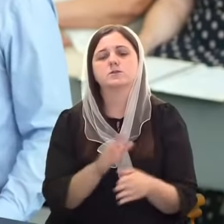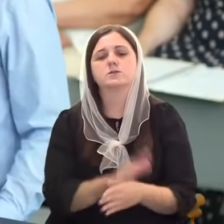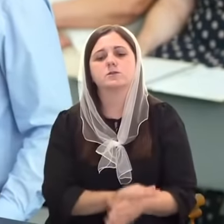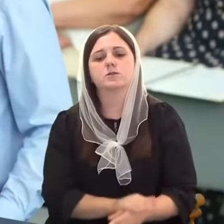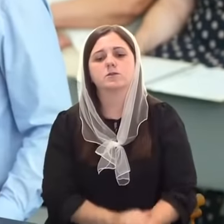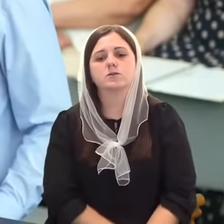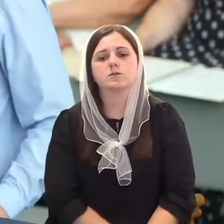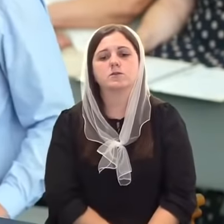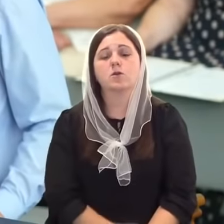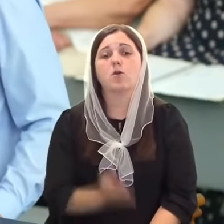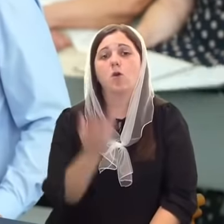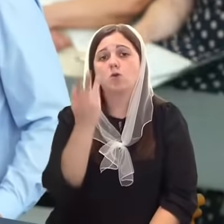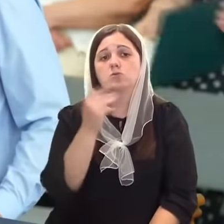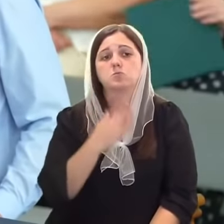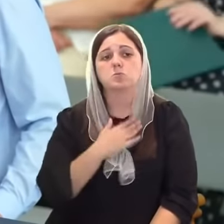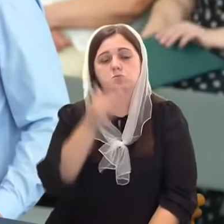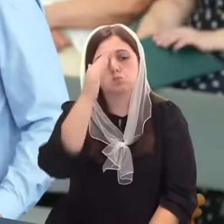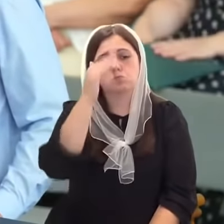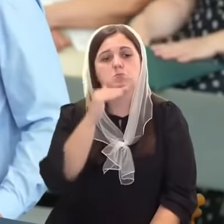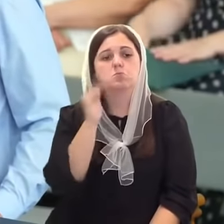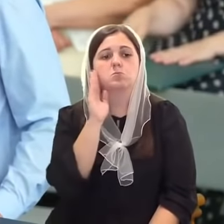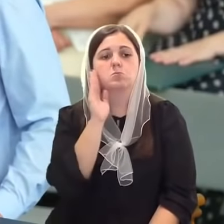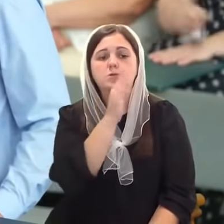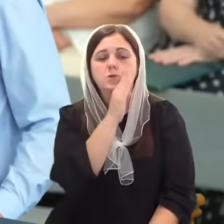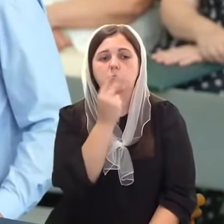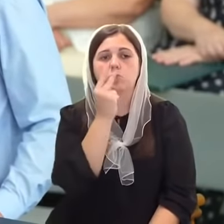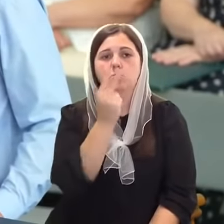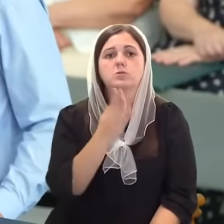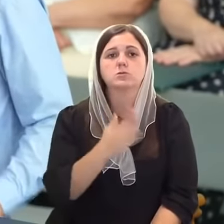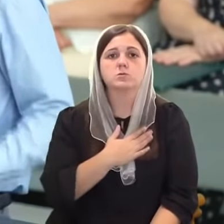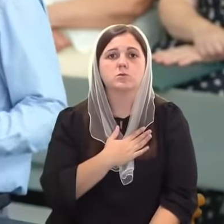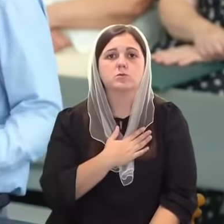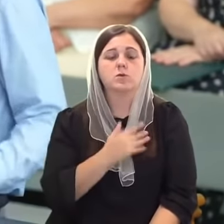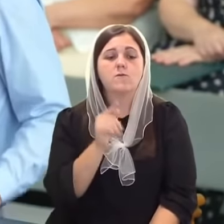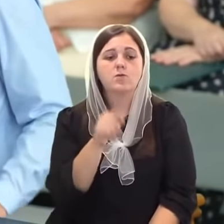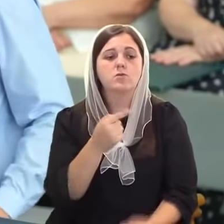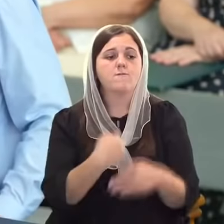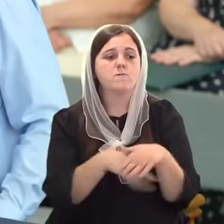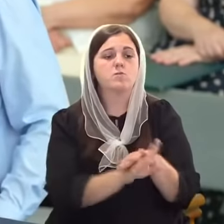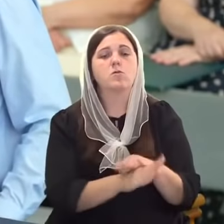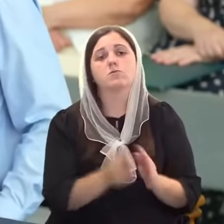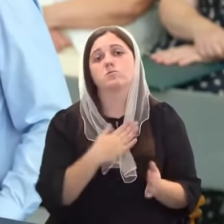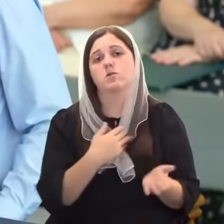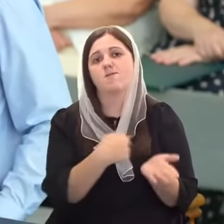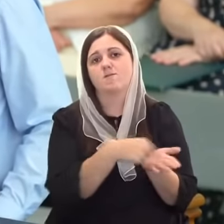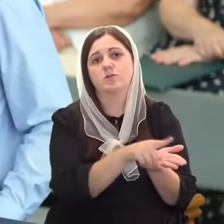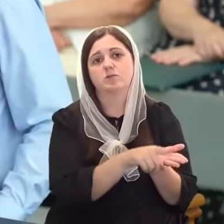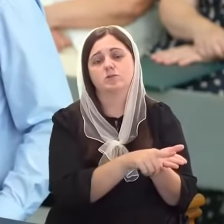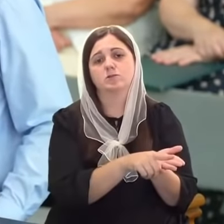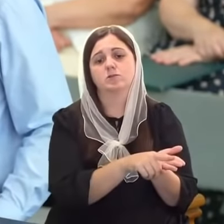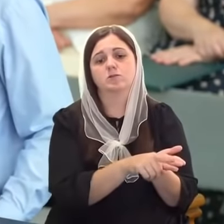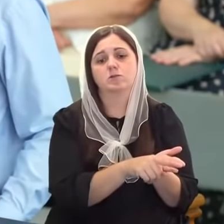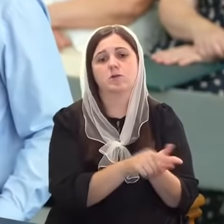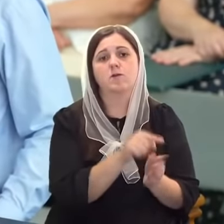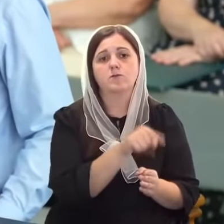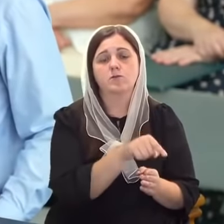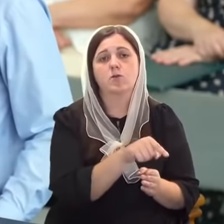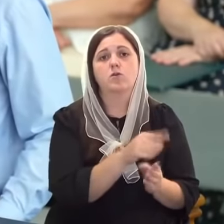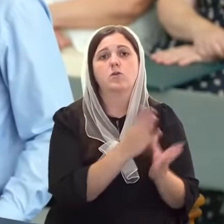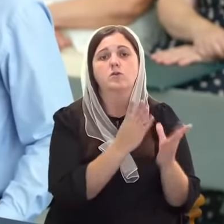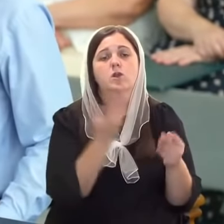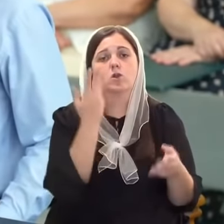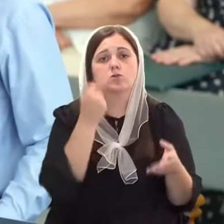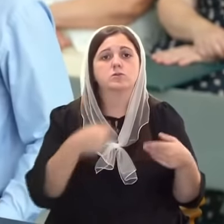мои родители увидели меня, они отказались от меня в тот же день,